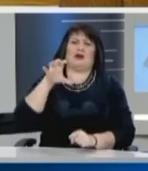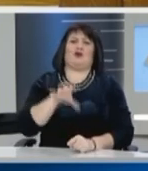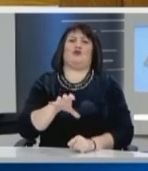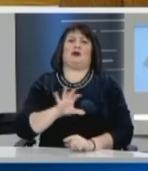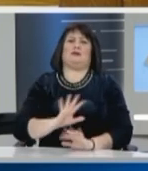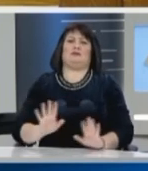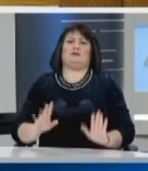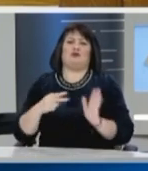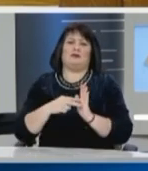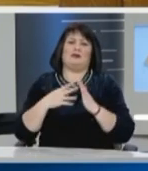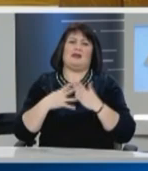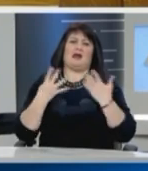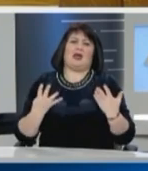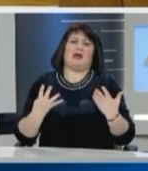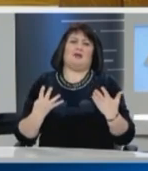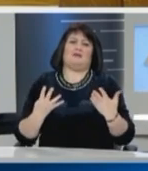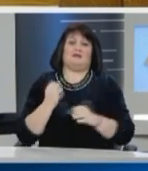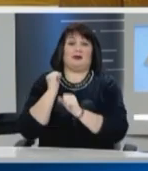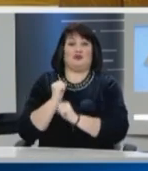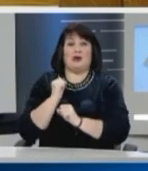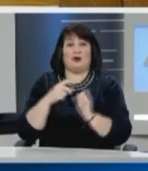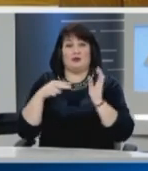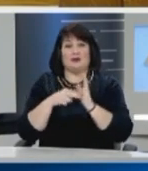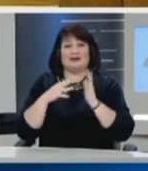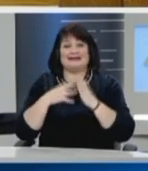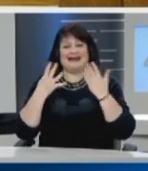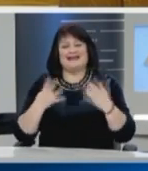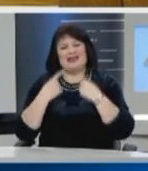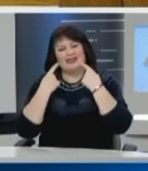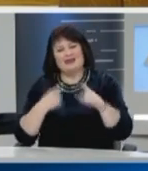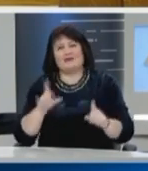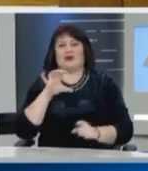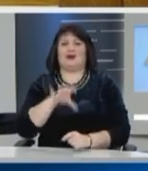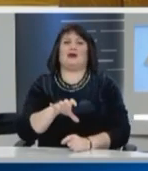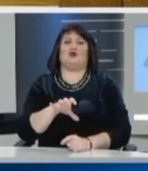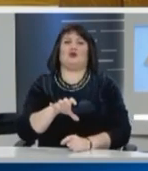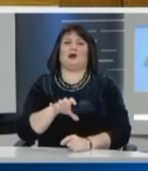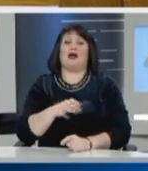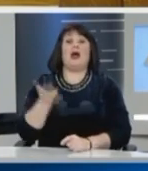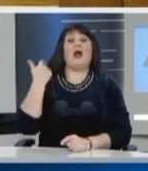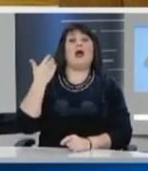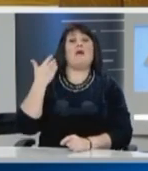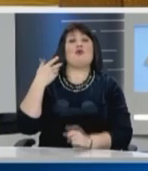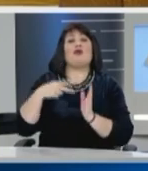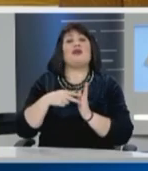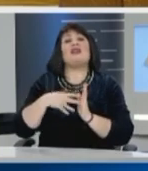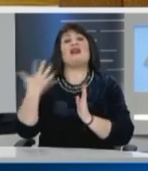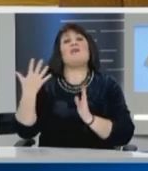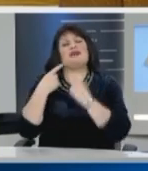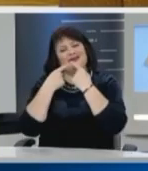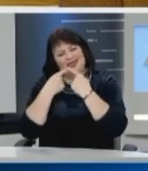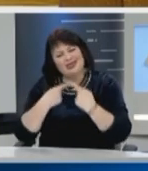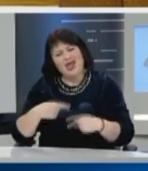χώρα. Η Ελλάδα το Γενάρη του 19 είναι μια τελείως διαφορετική χώρα από την Ελλάδα του Γενάρη του